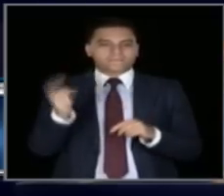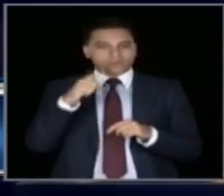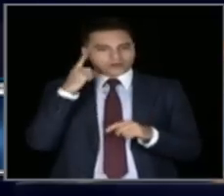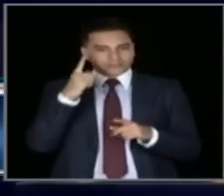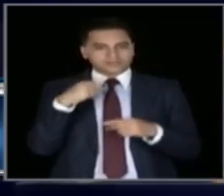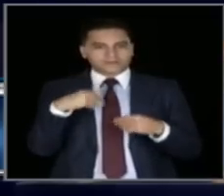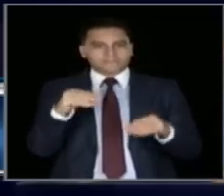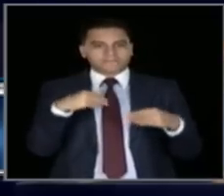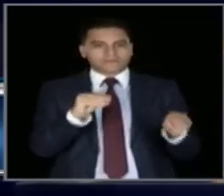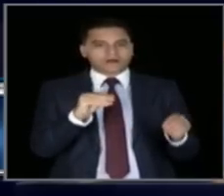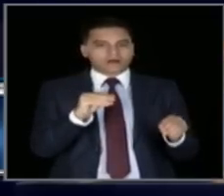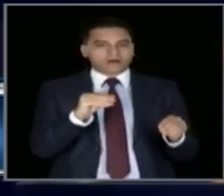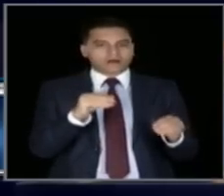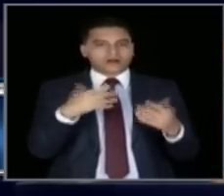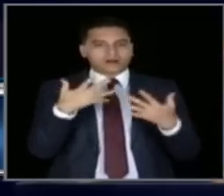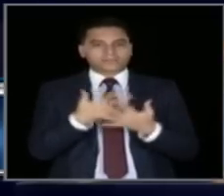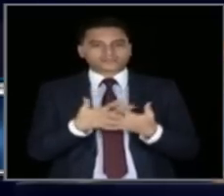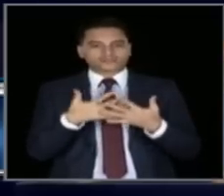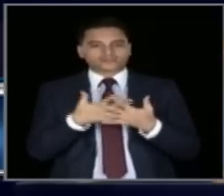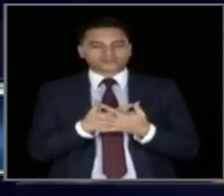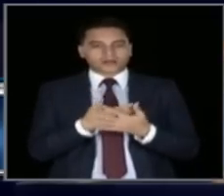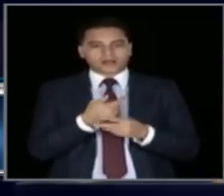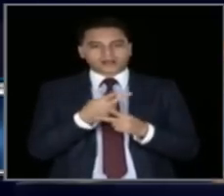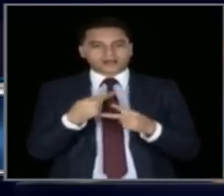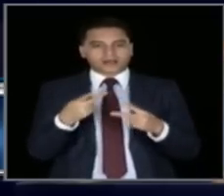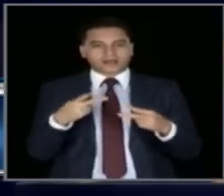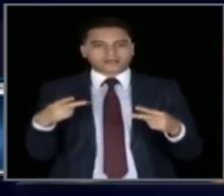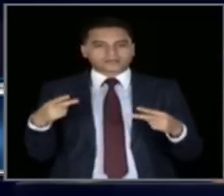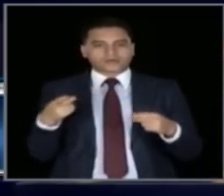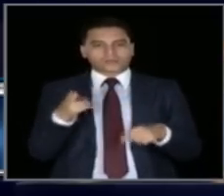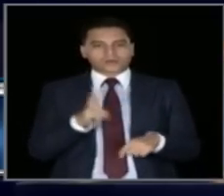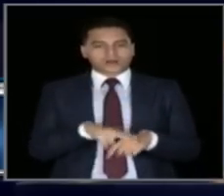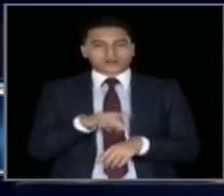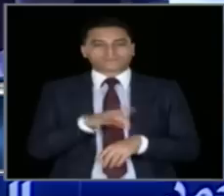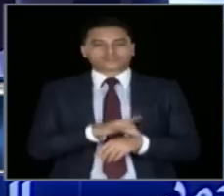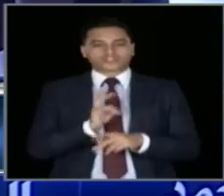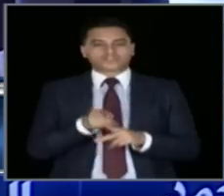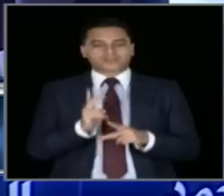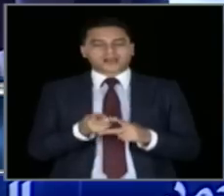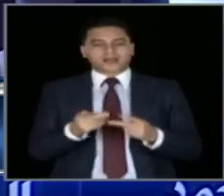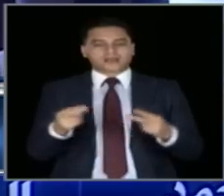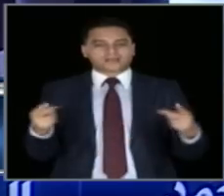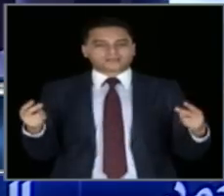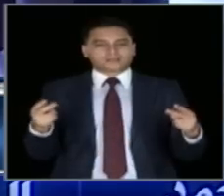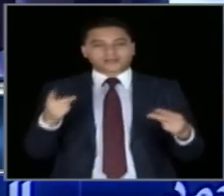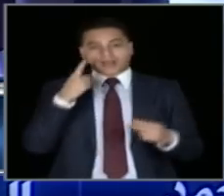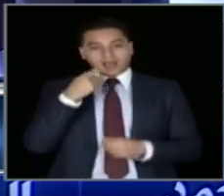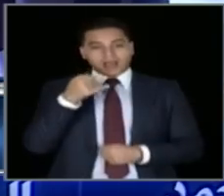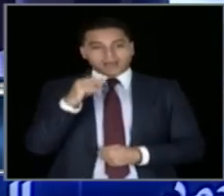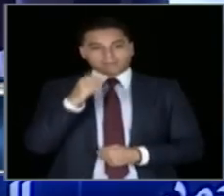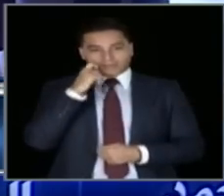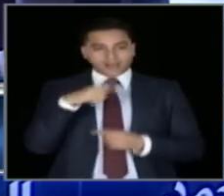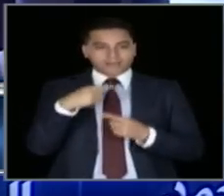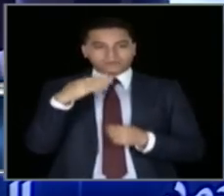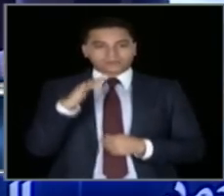نسمح ببيع المصانع والشركات والمستشفيات. احمد ابو حسين